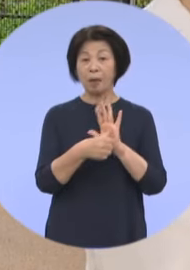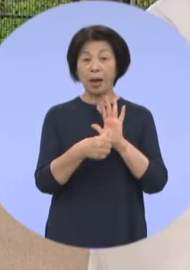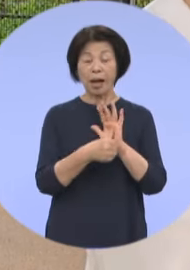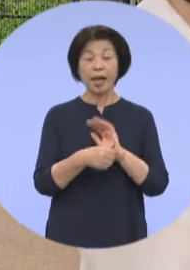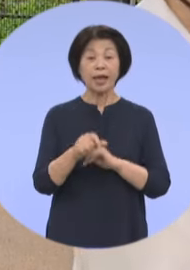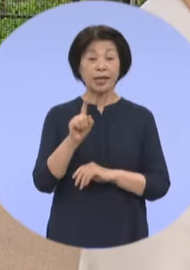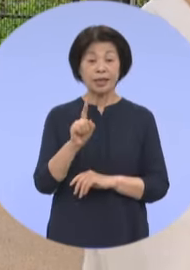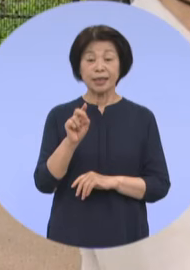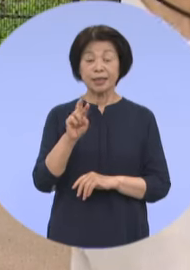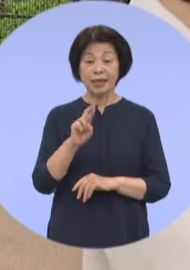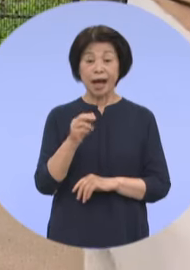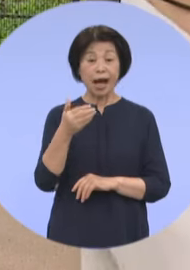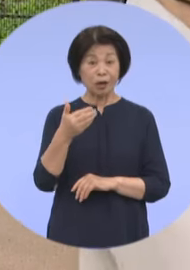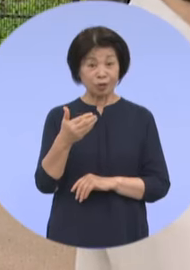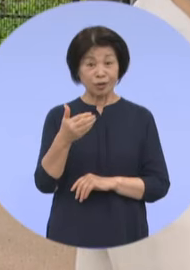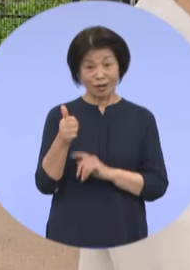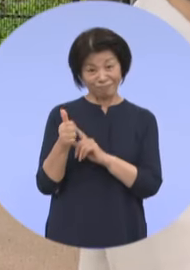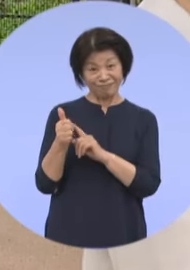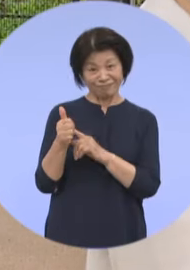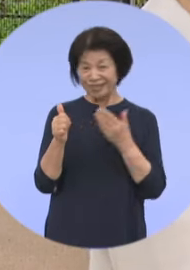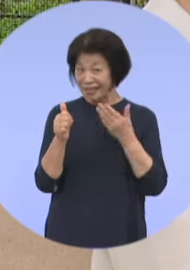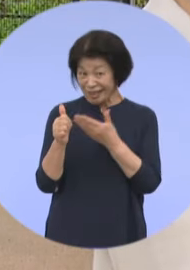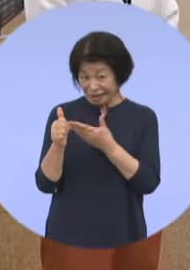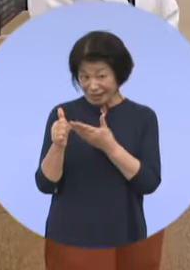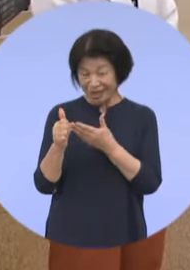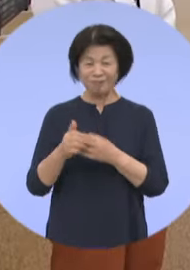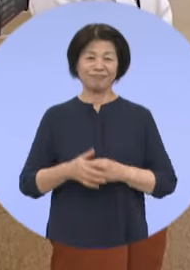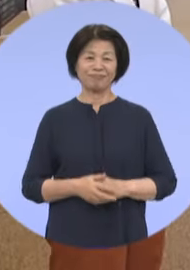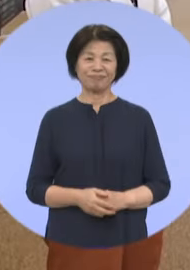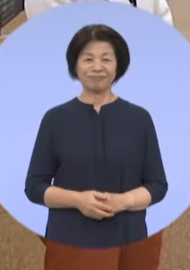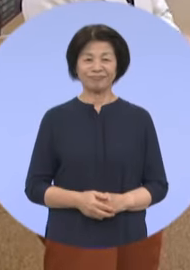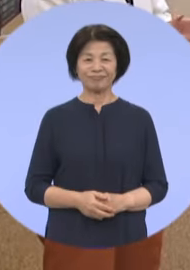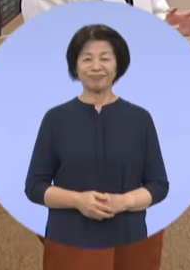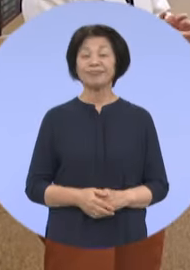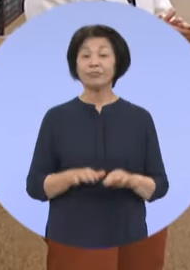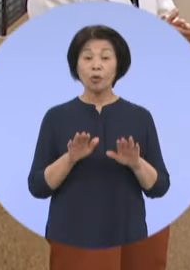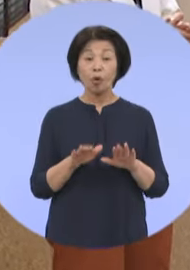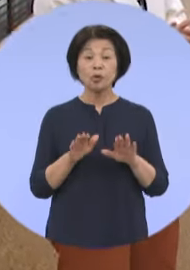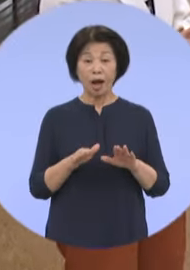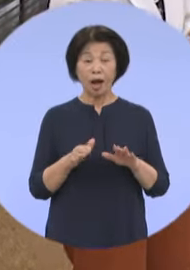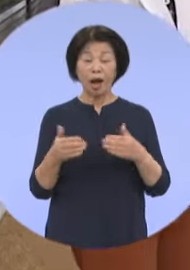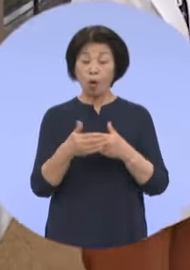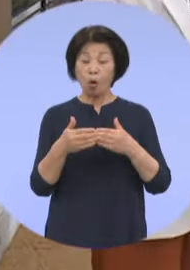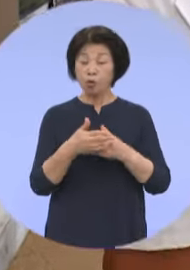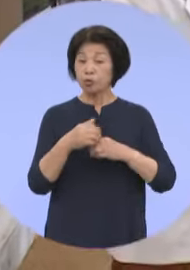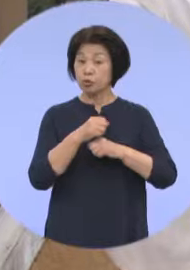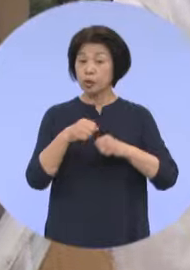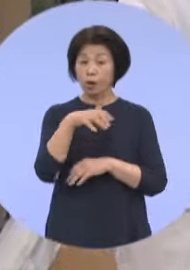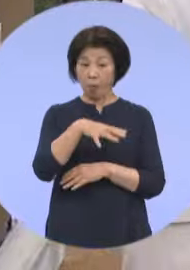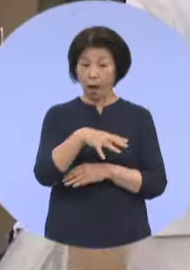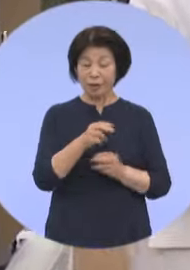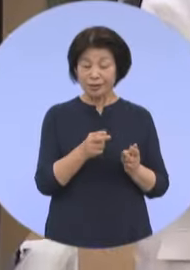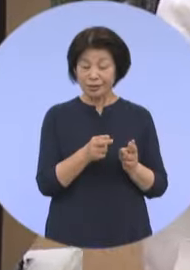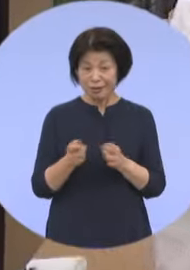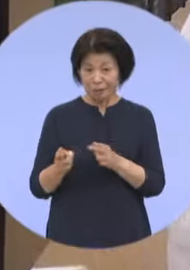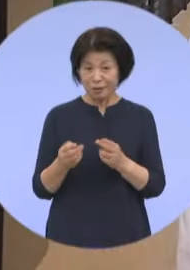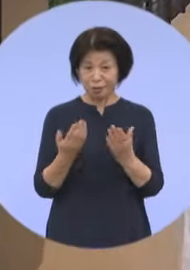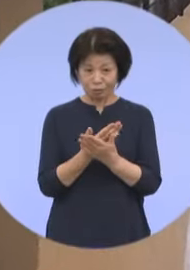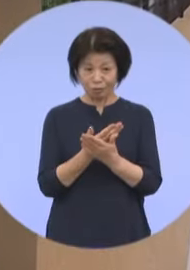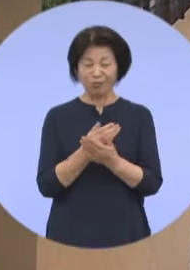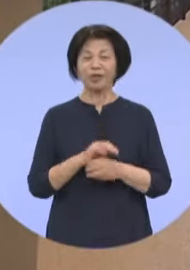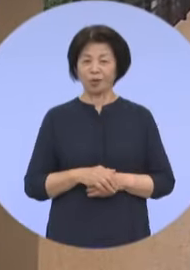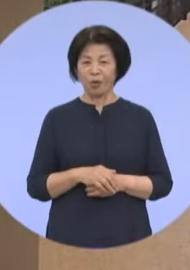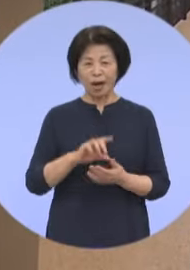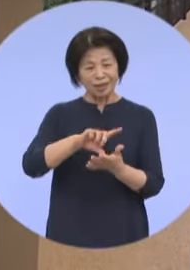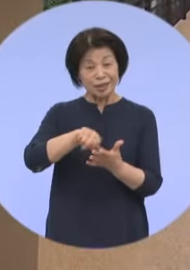ください。 はい、わかりました。こちらの交通広場を整備する上で、はい、地域の思いがあった